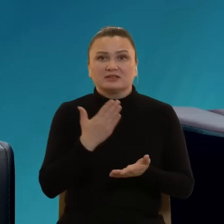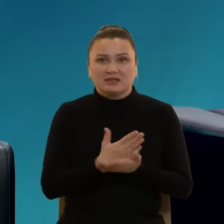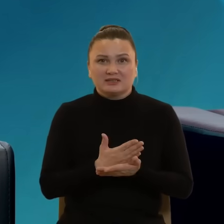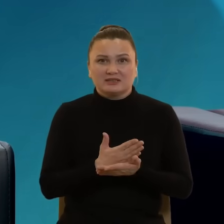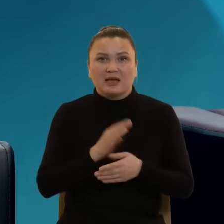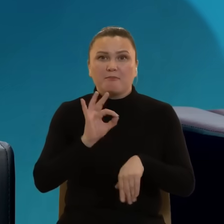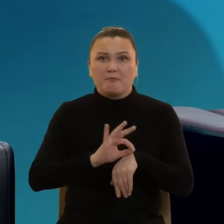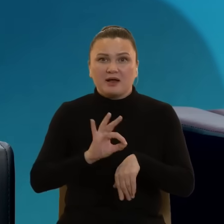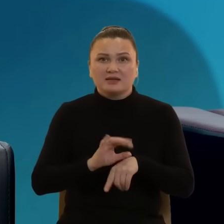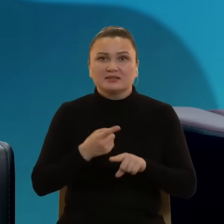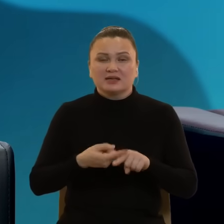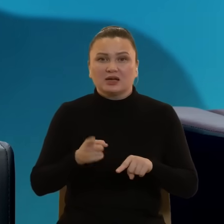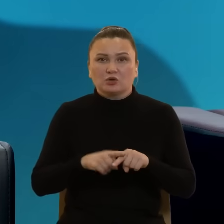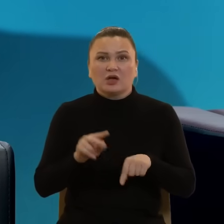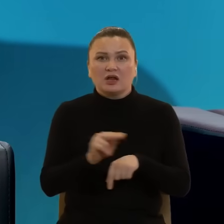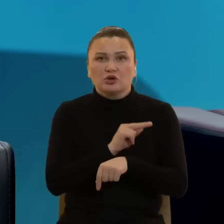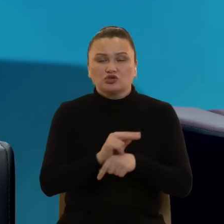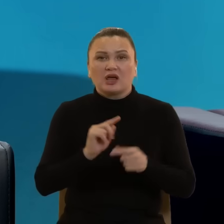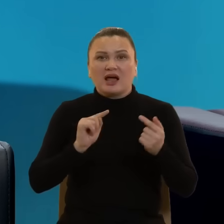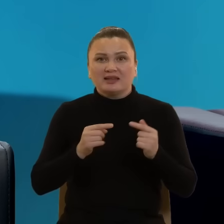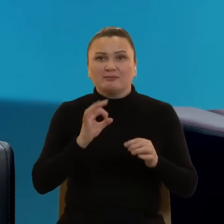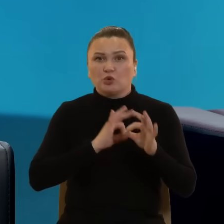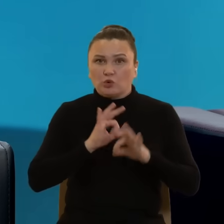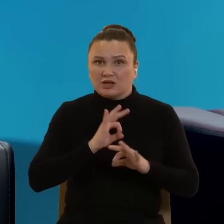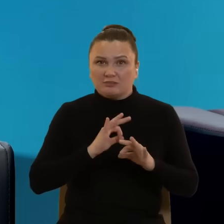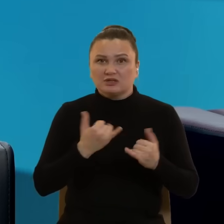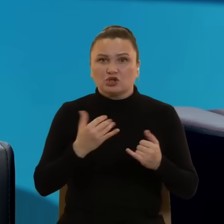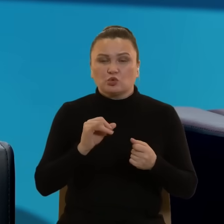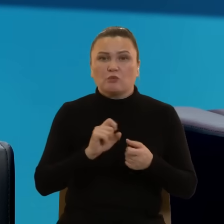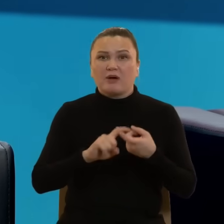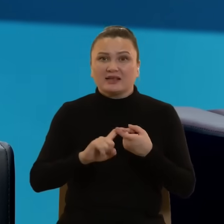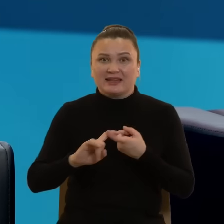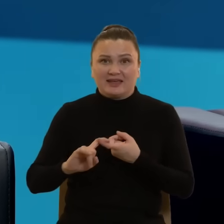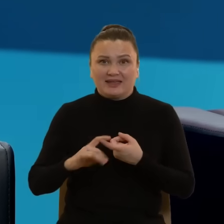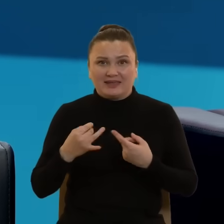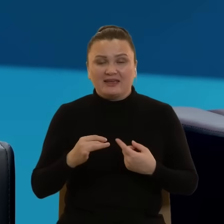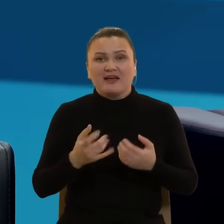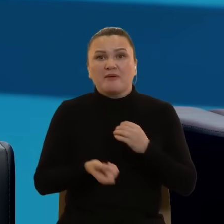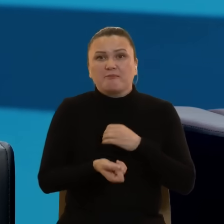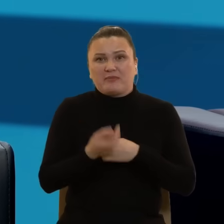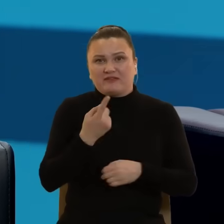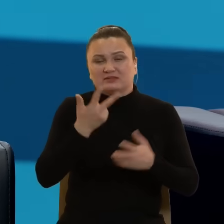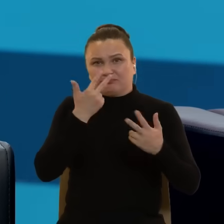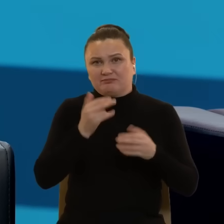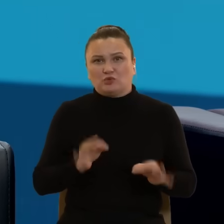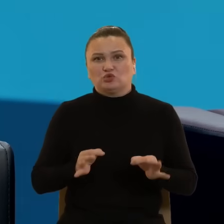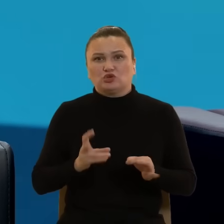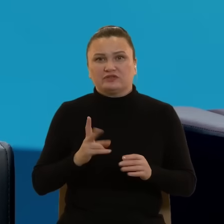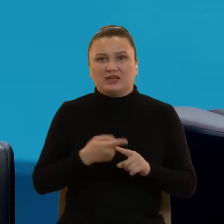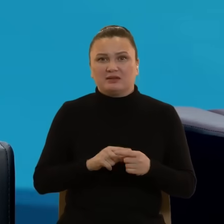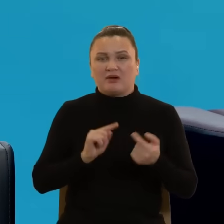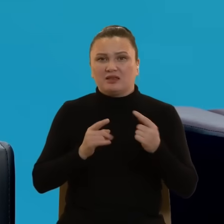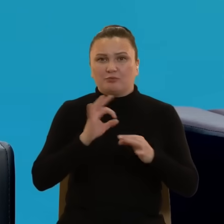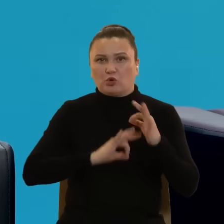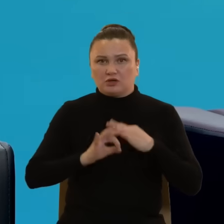количество заболеваний, которые лечатся антибиотиками. Сейчас у бактерий возникла некая резистентность, устойчивость к этим